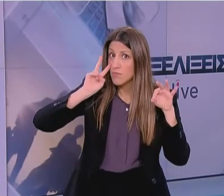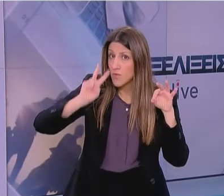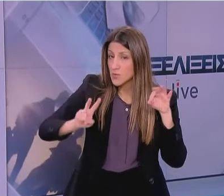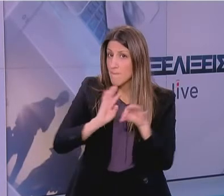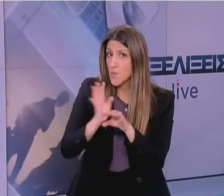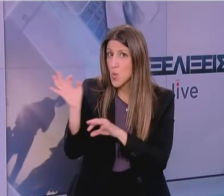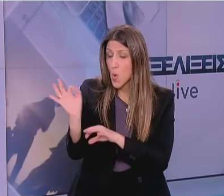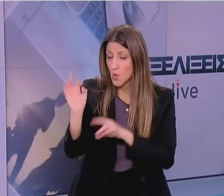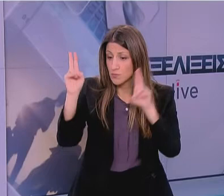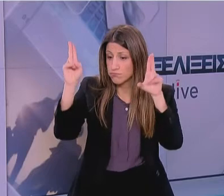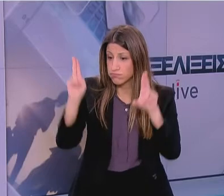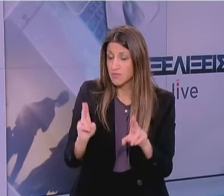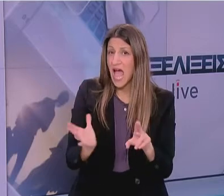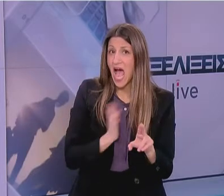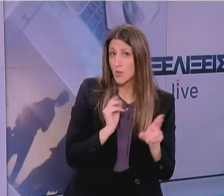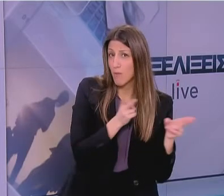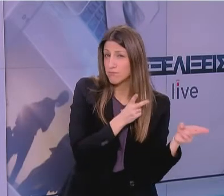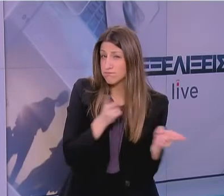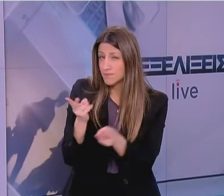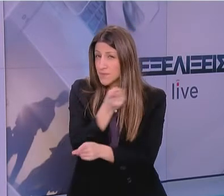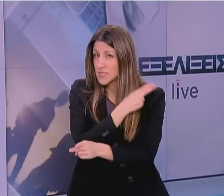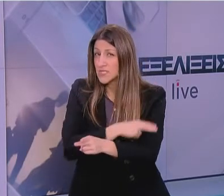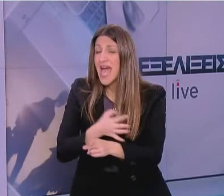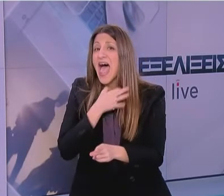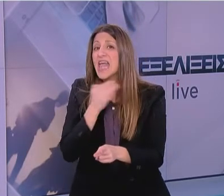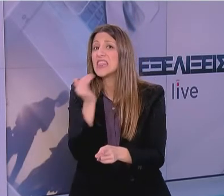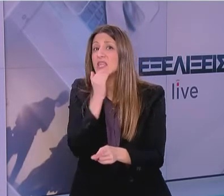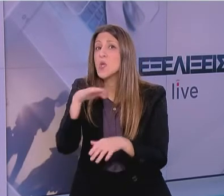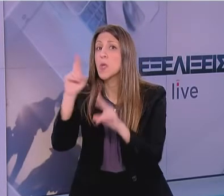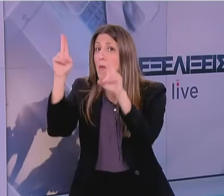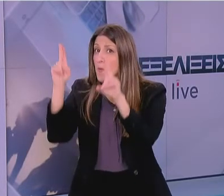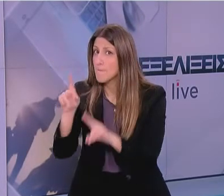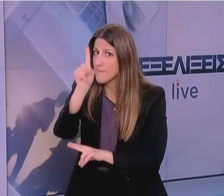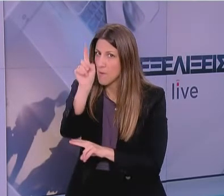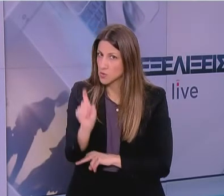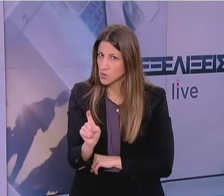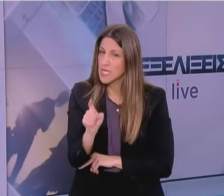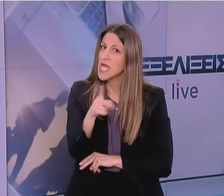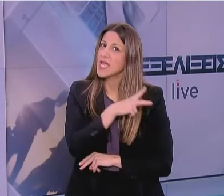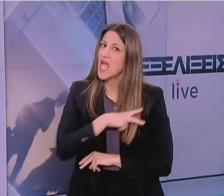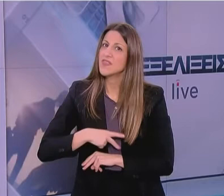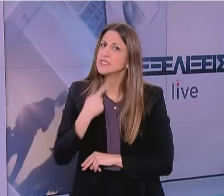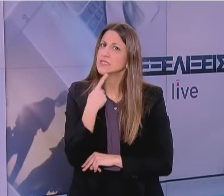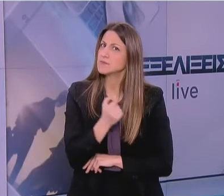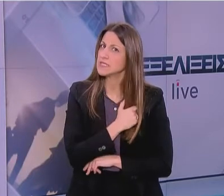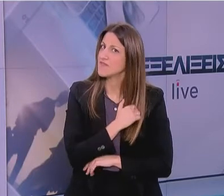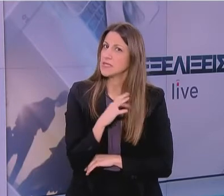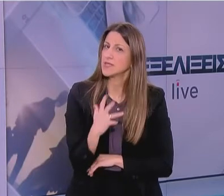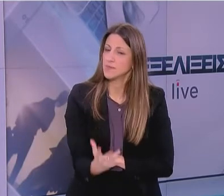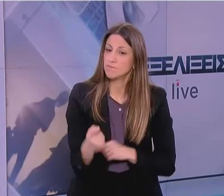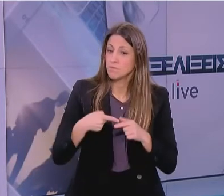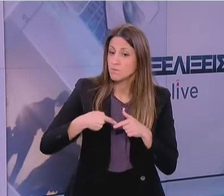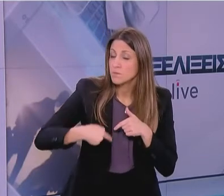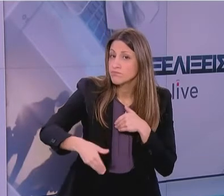μειωμένος αριθμός εισαγωγών σε εντατικές. Εσείς πότε τοποθετείτε χρονικά την κορύφωση της επιδημίας στη χώρα μας και ποια είναι τα